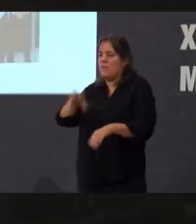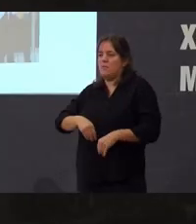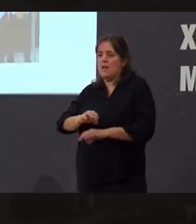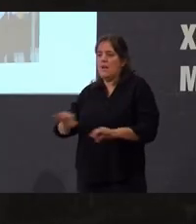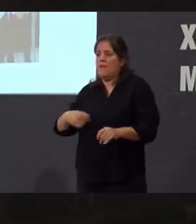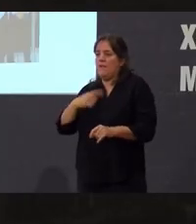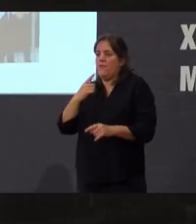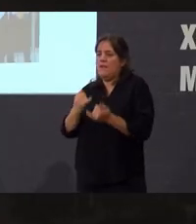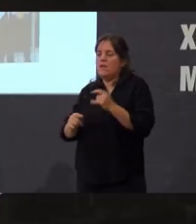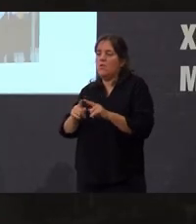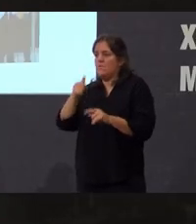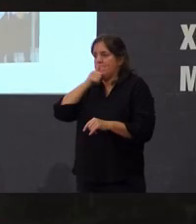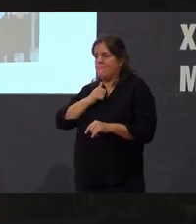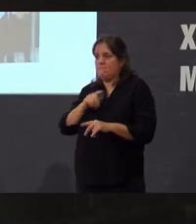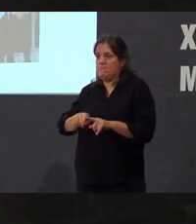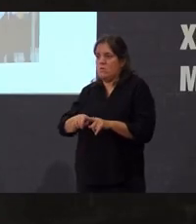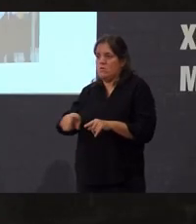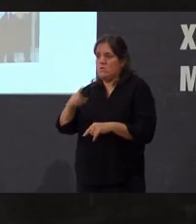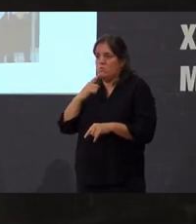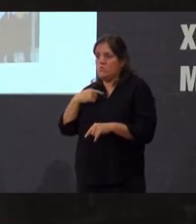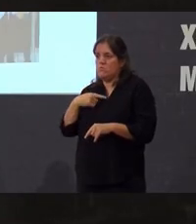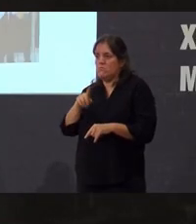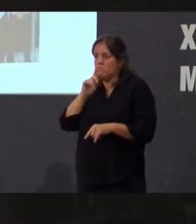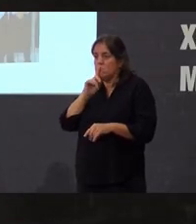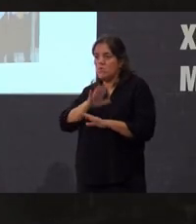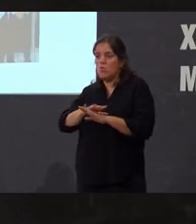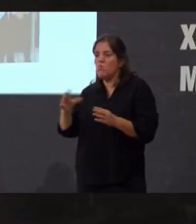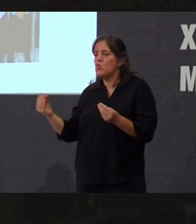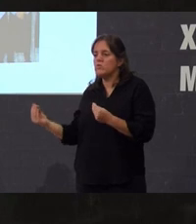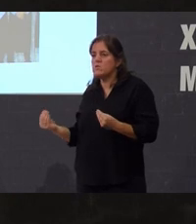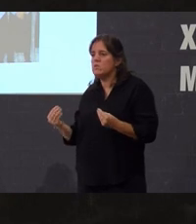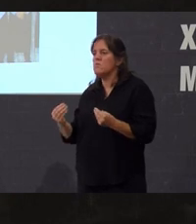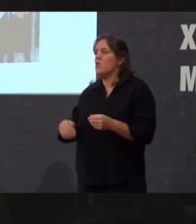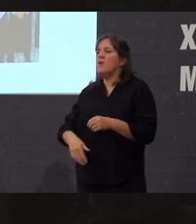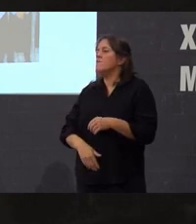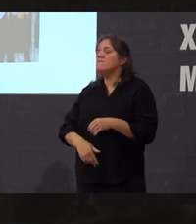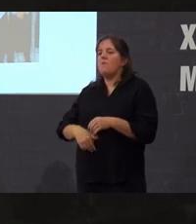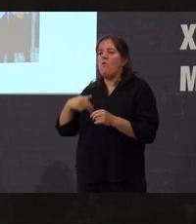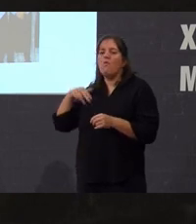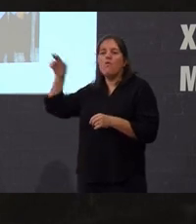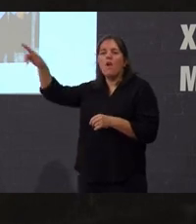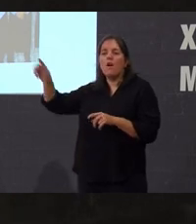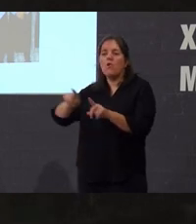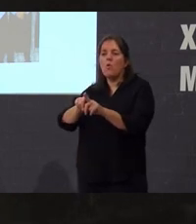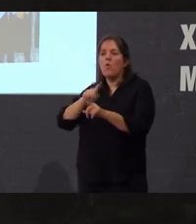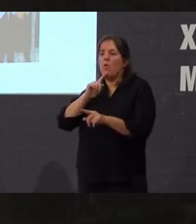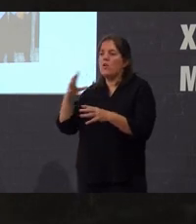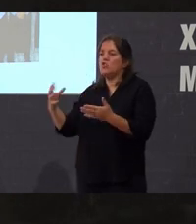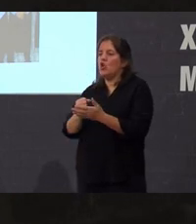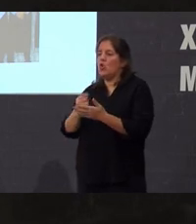Estamos tragando moitísimo. De logo, Franco deixou todo moi ben atado e ao longo da